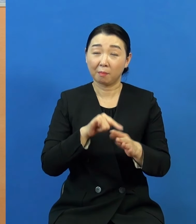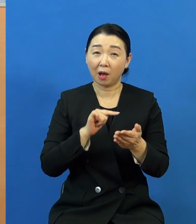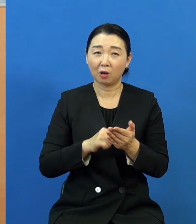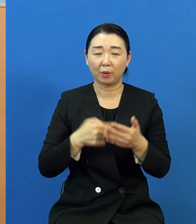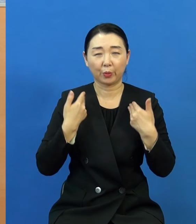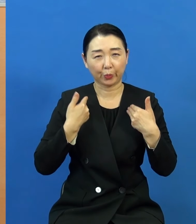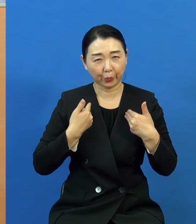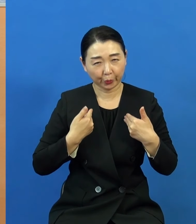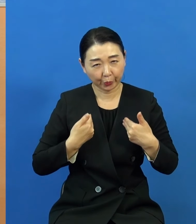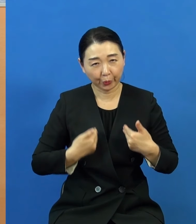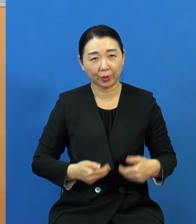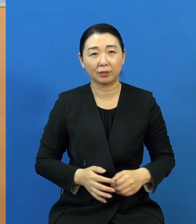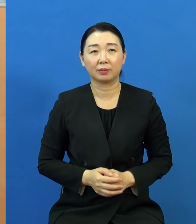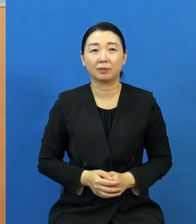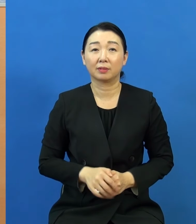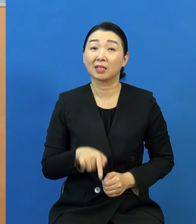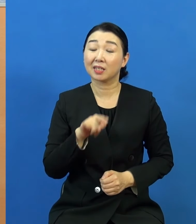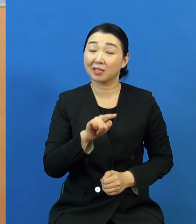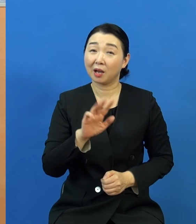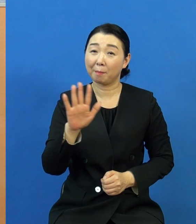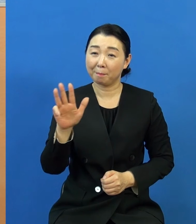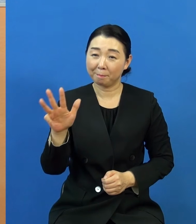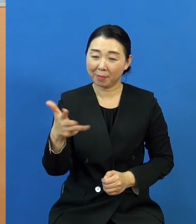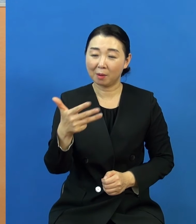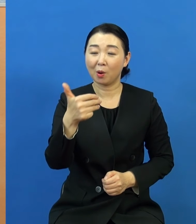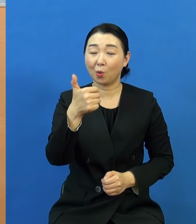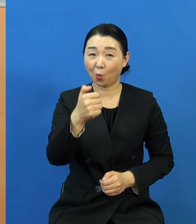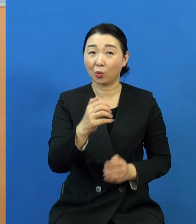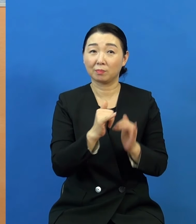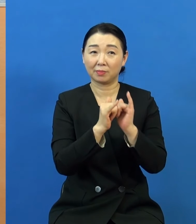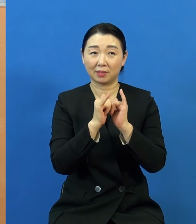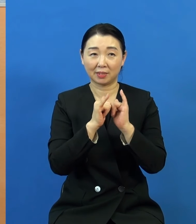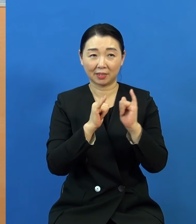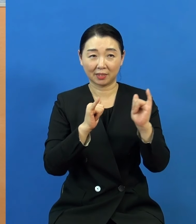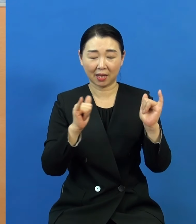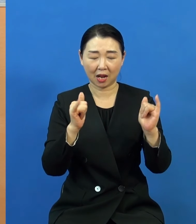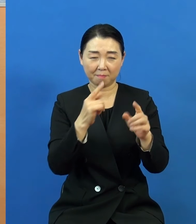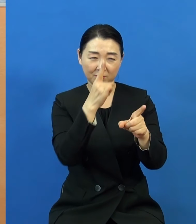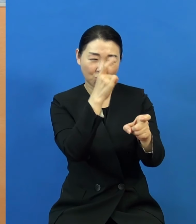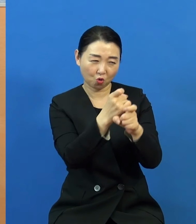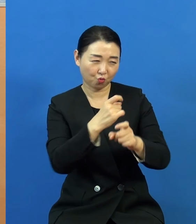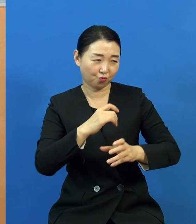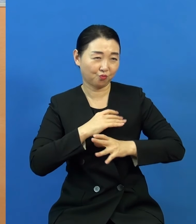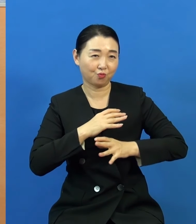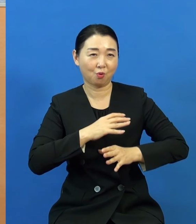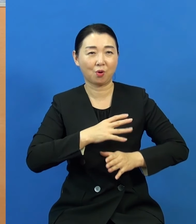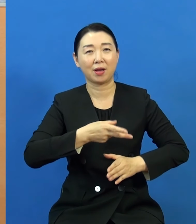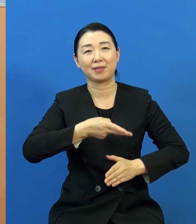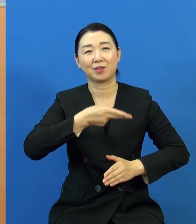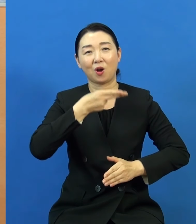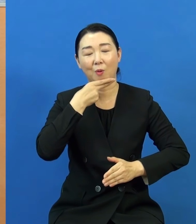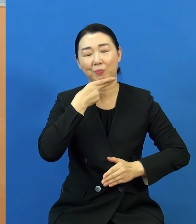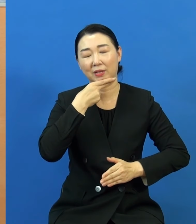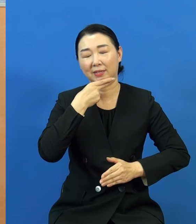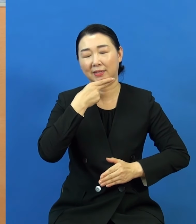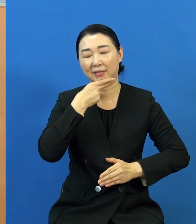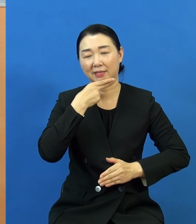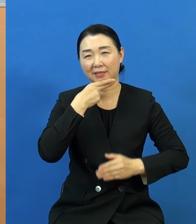고요, 그것은 850명 적들도 두려워하지 않게 하는